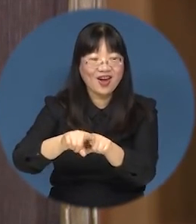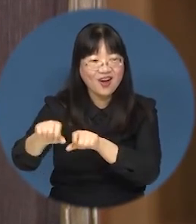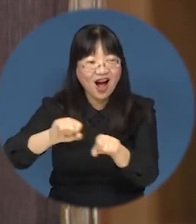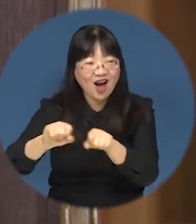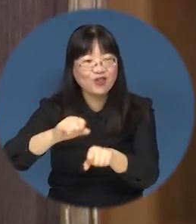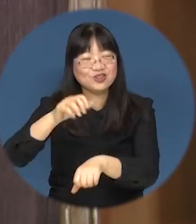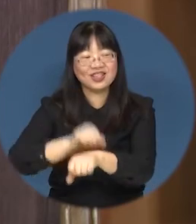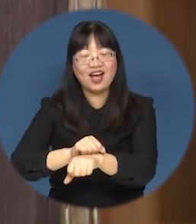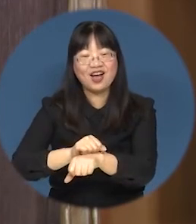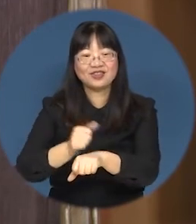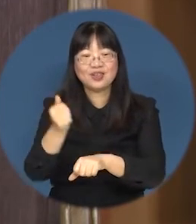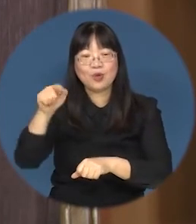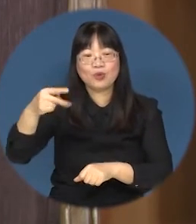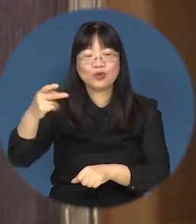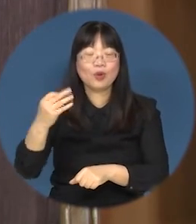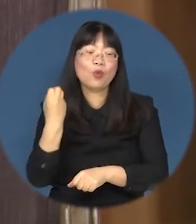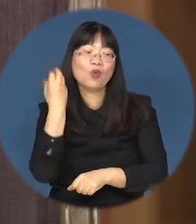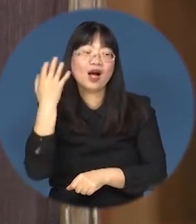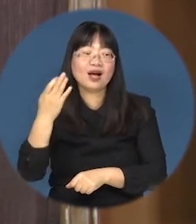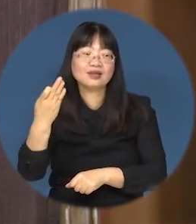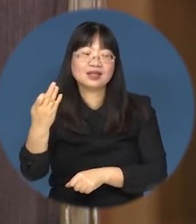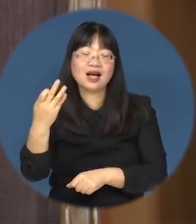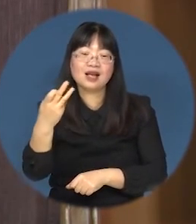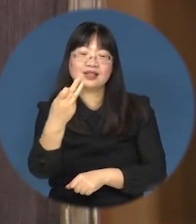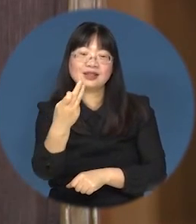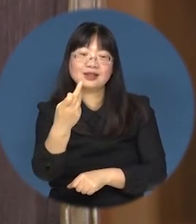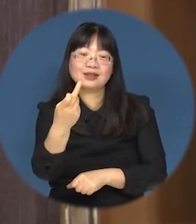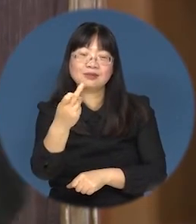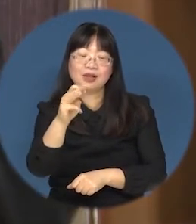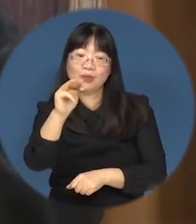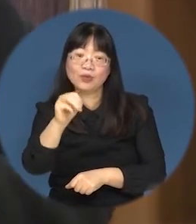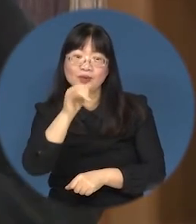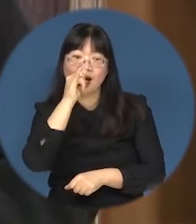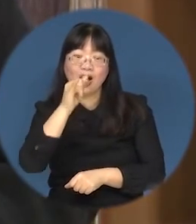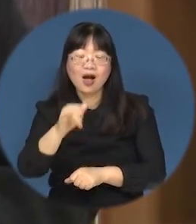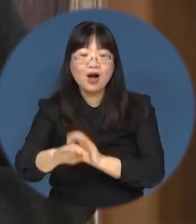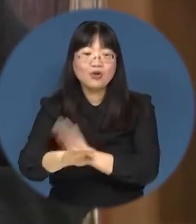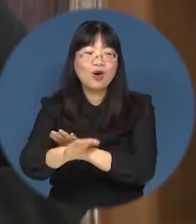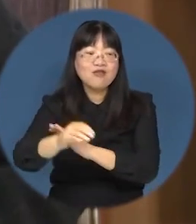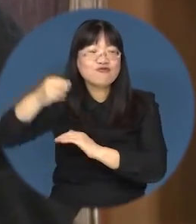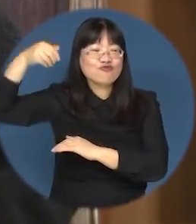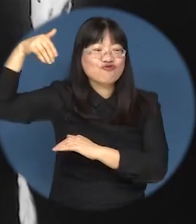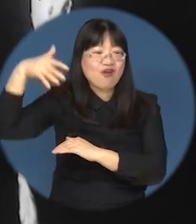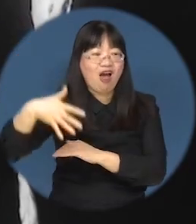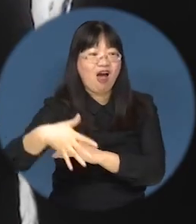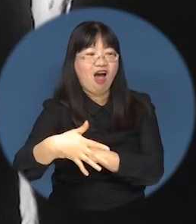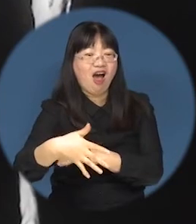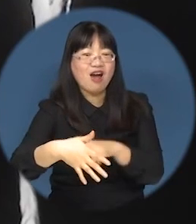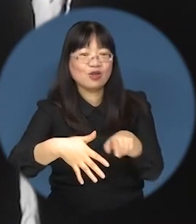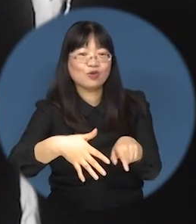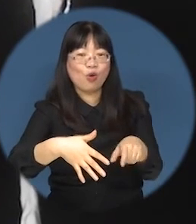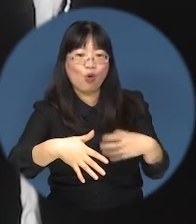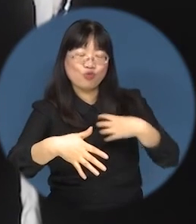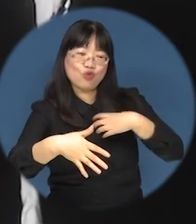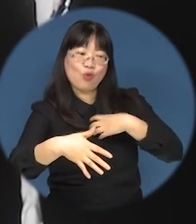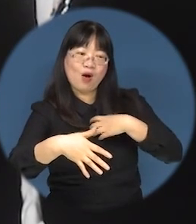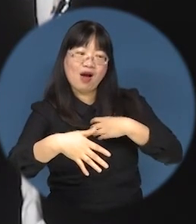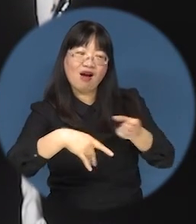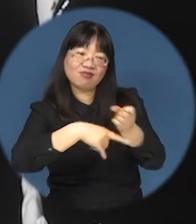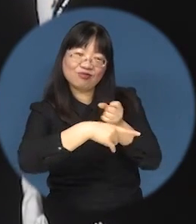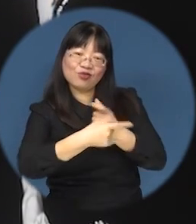걔는 한 14m, 12m 정도 되는 예. 발을 쭉 뻗더라고요. 너 위험하니까 올라오라는